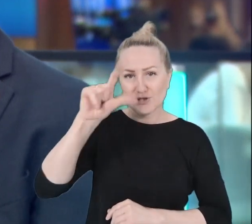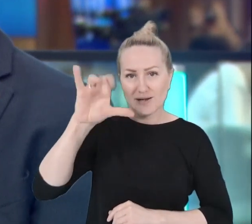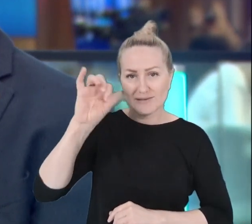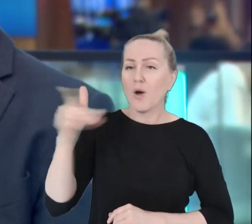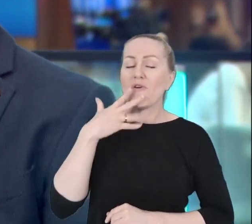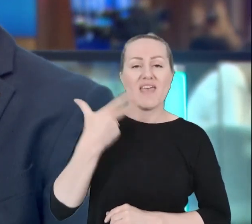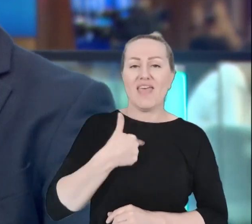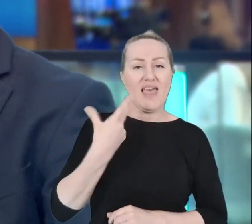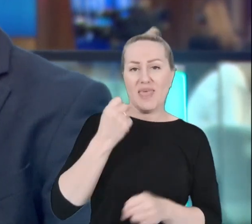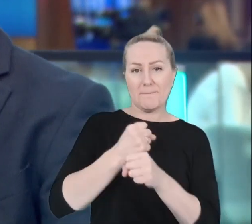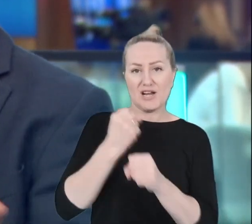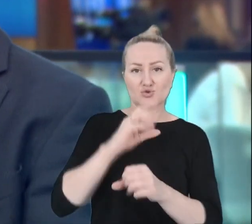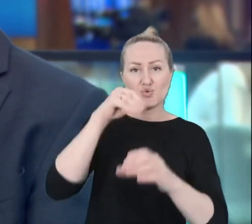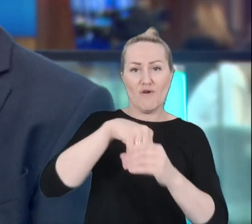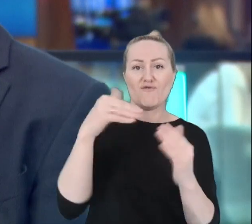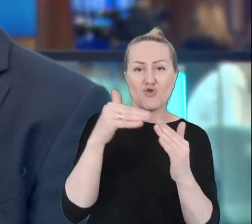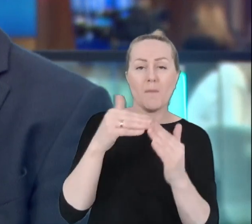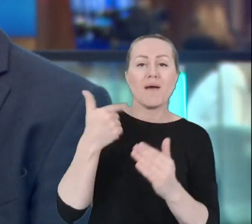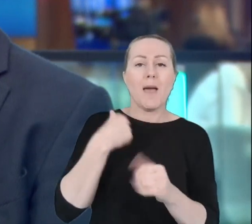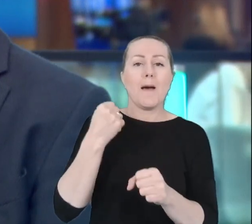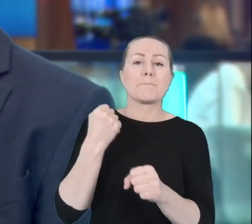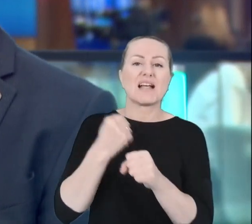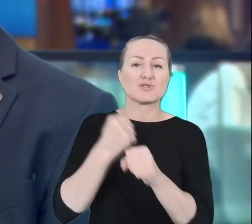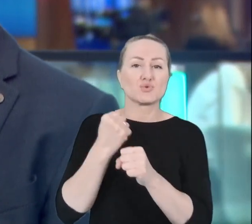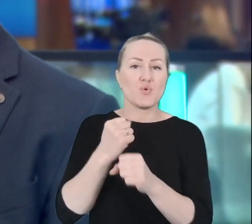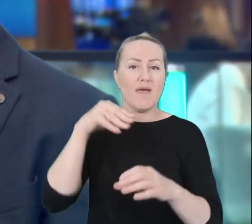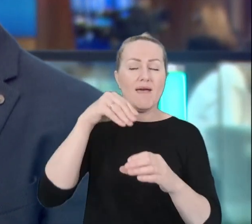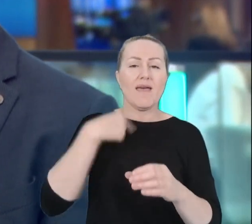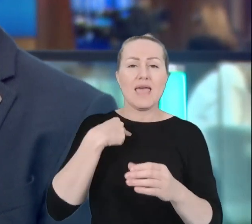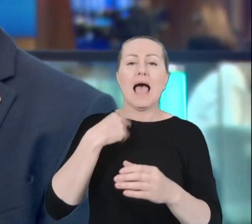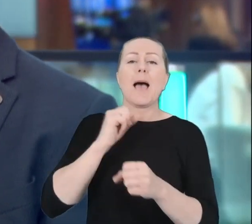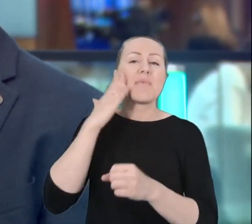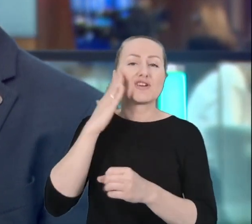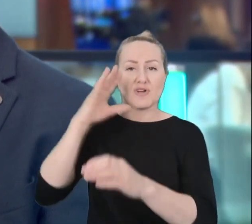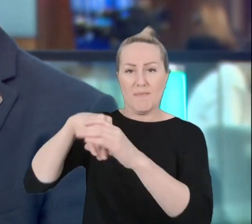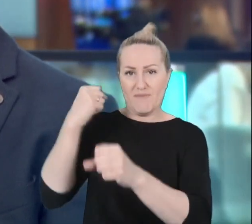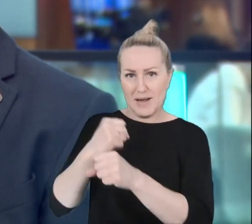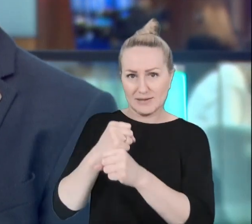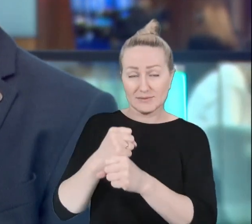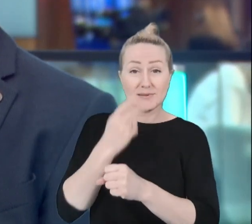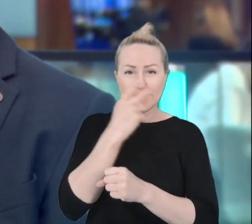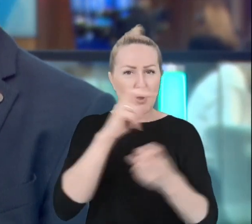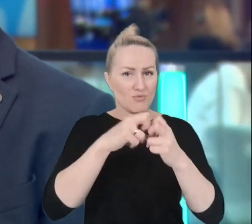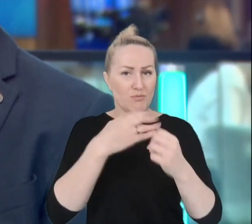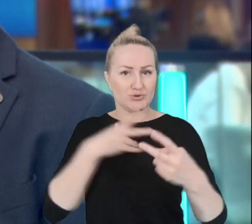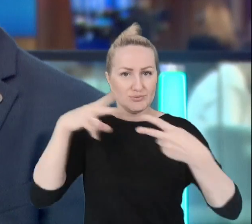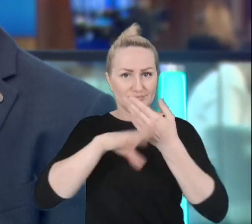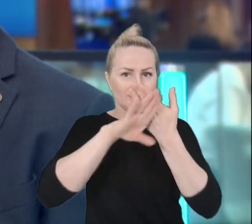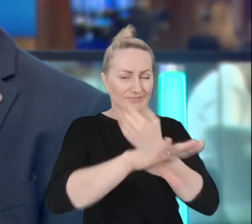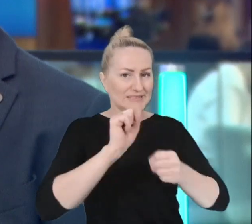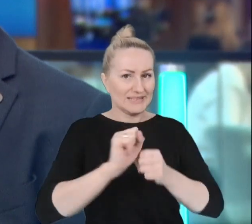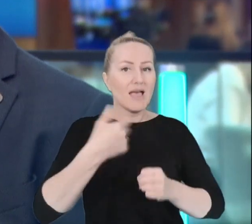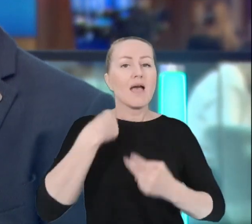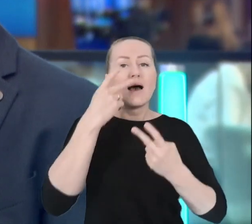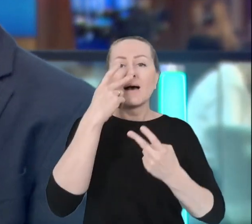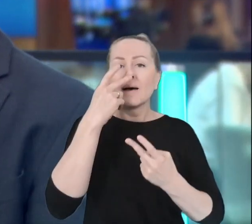też pracodawcom się odciąć od tego, że to jest część pewnego problemu. Aczkolwiek ja na to patrzę w taki sposób, że dla nas, dla na przykład